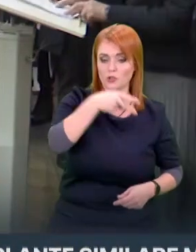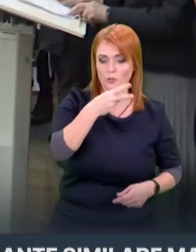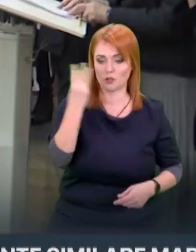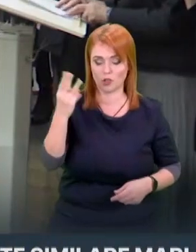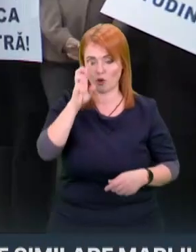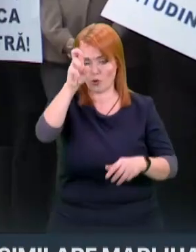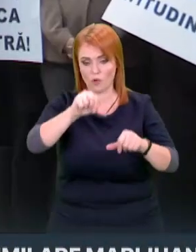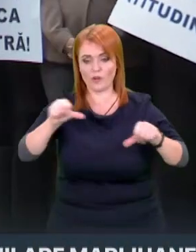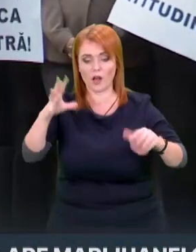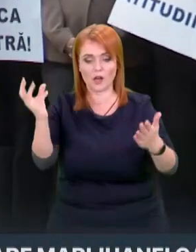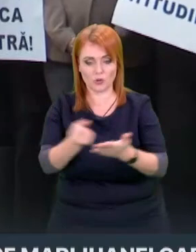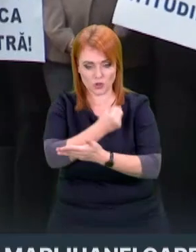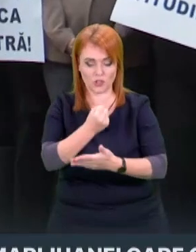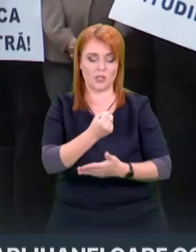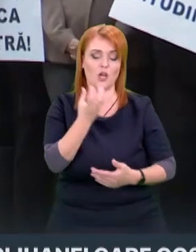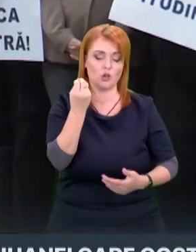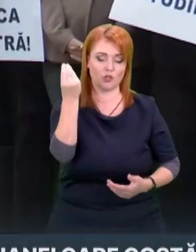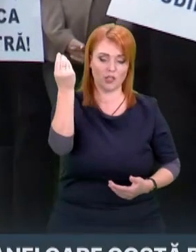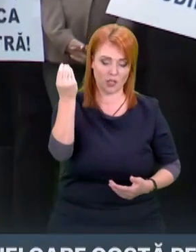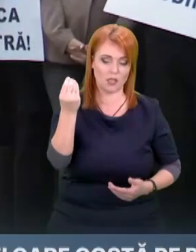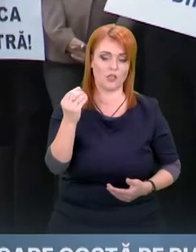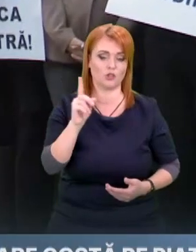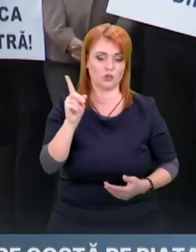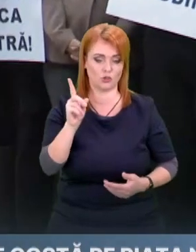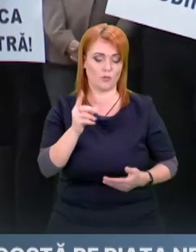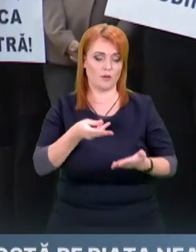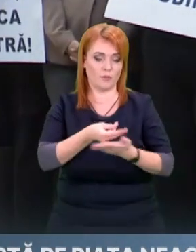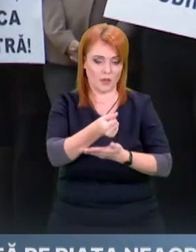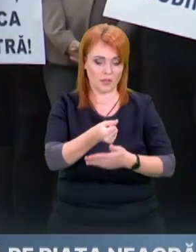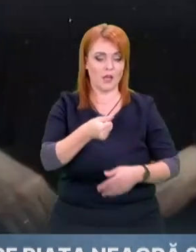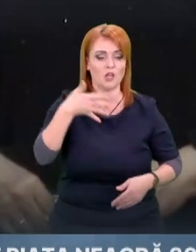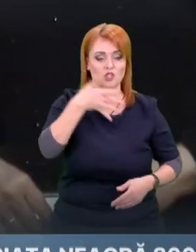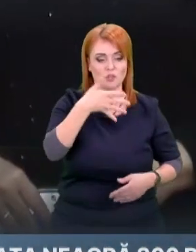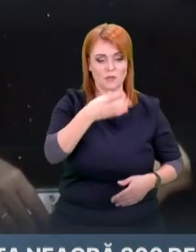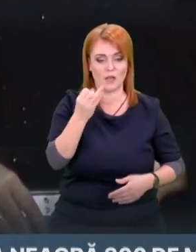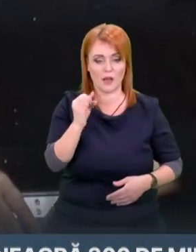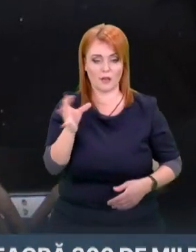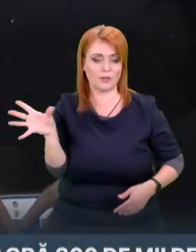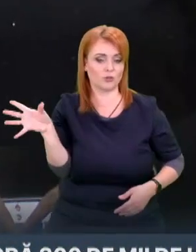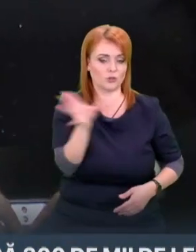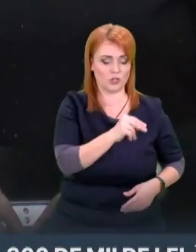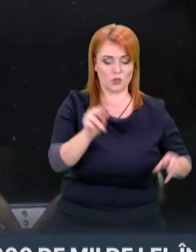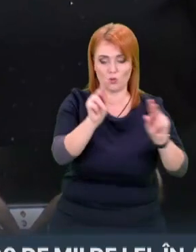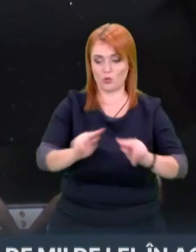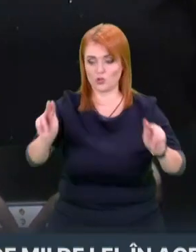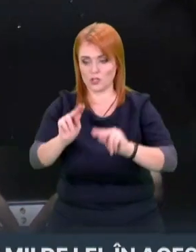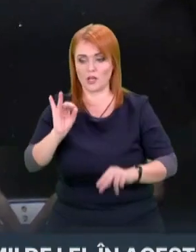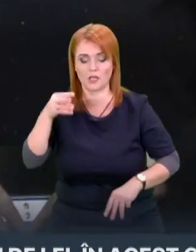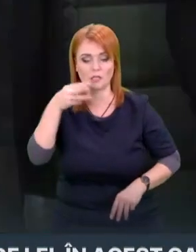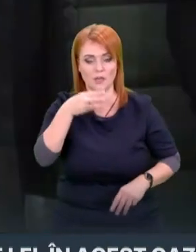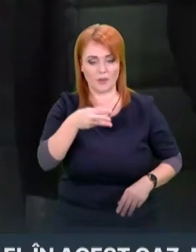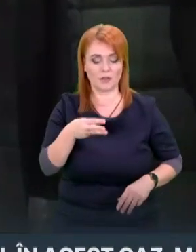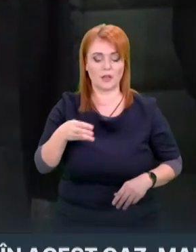2023, guvernul a reușit să identifice resursele necesare pentru plata unică de 5.000 de lei pentru toate cadrele didactice și 3.000 de lei